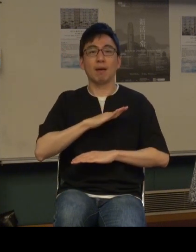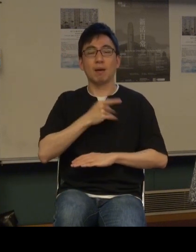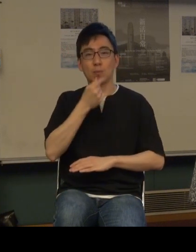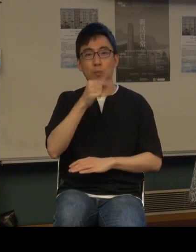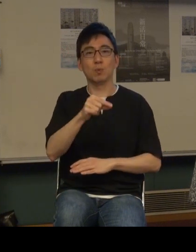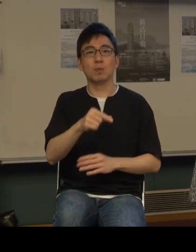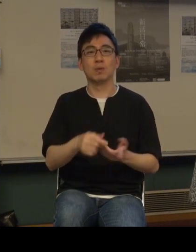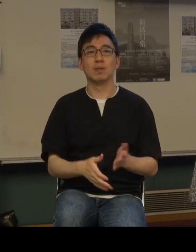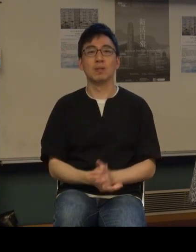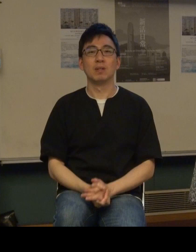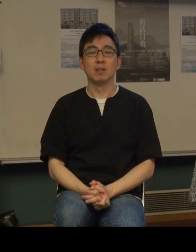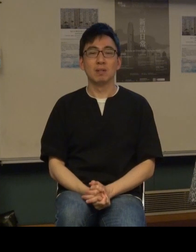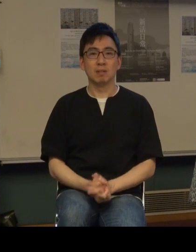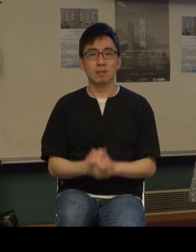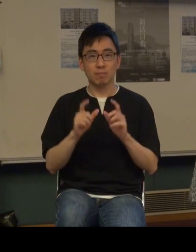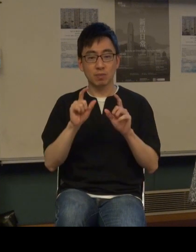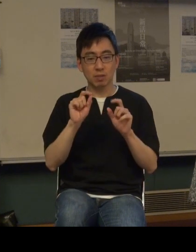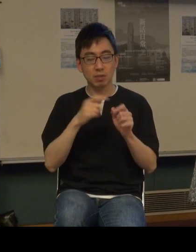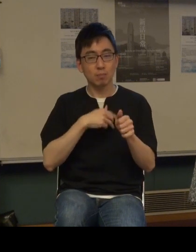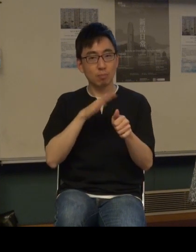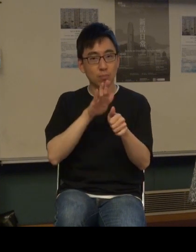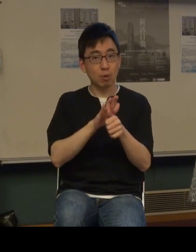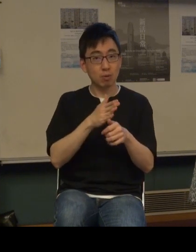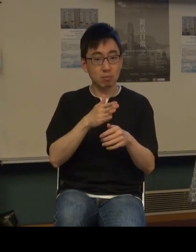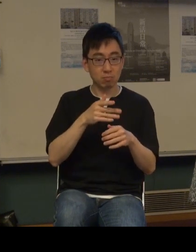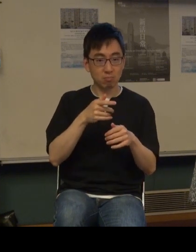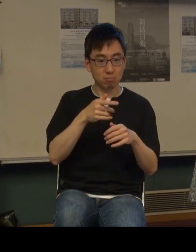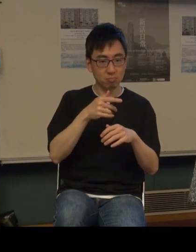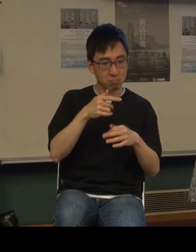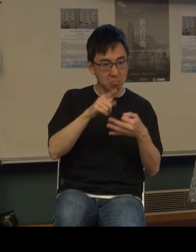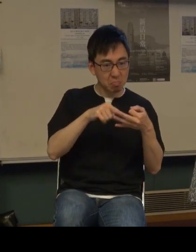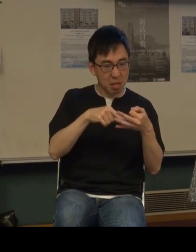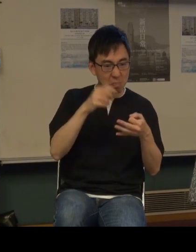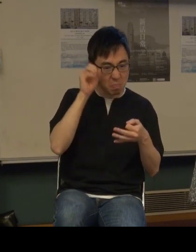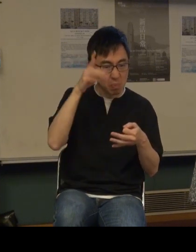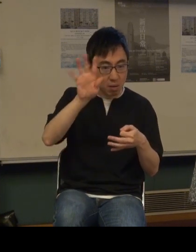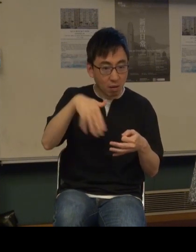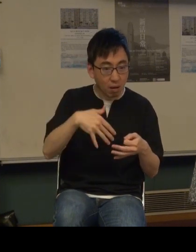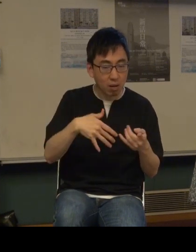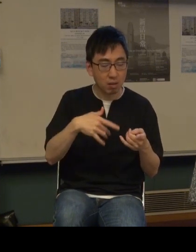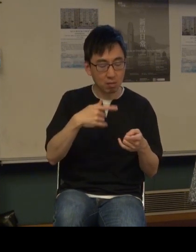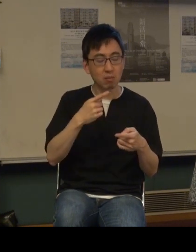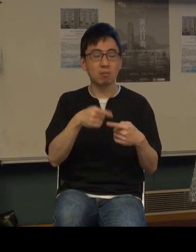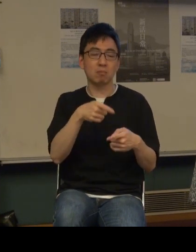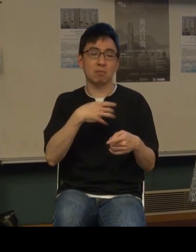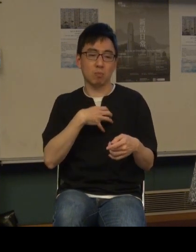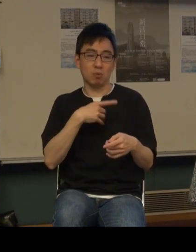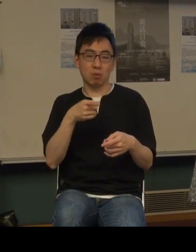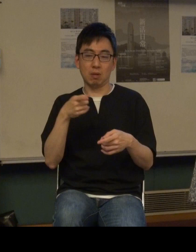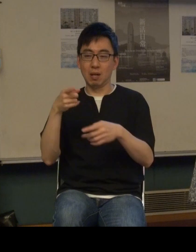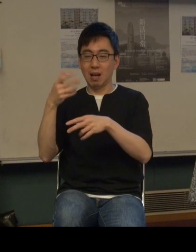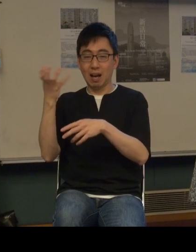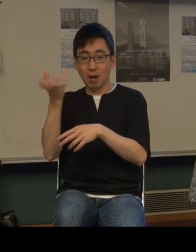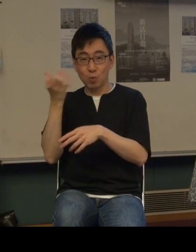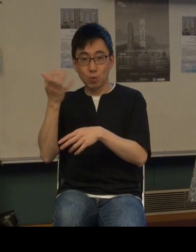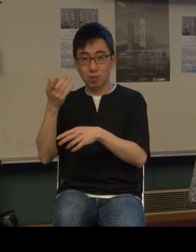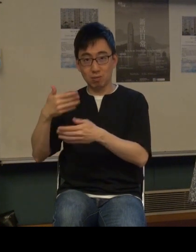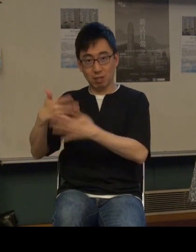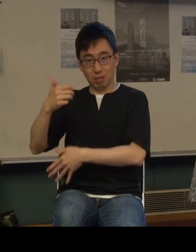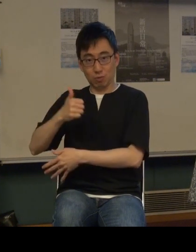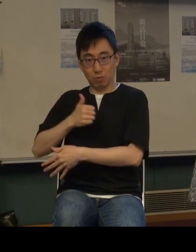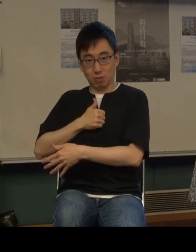Style） 就係幫呢個展覽取名嘅人咧，就認為咧，佢哋呢班歐洲建築師做出嚟嘅